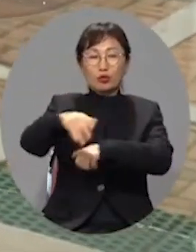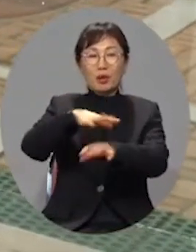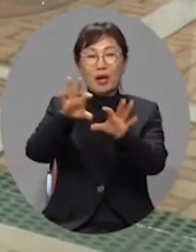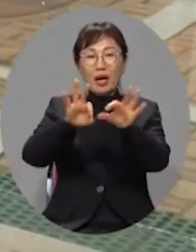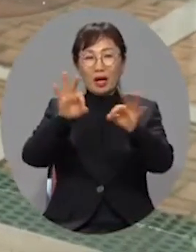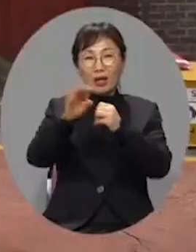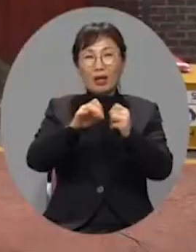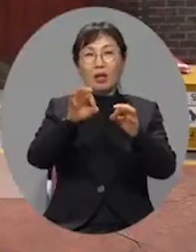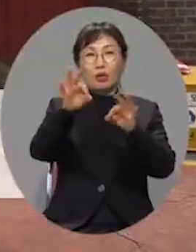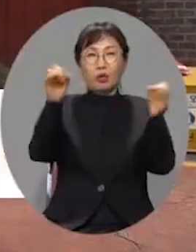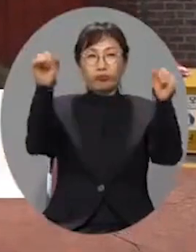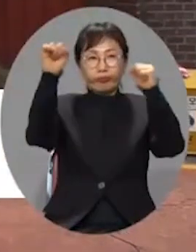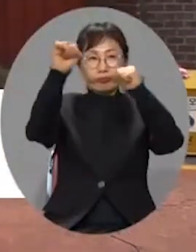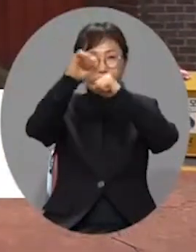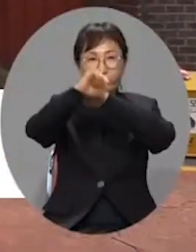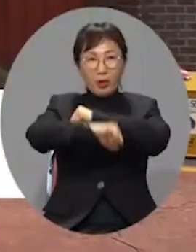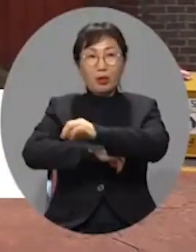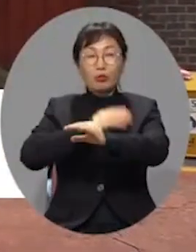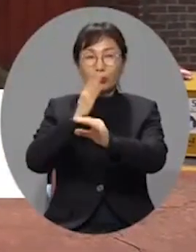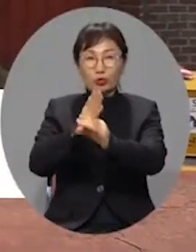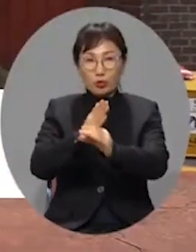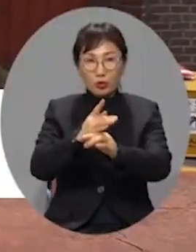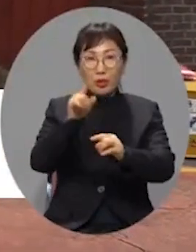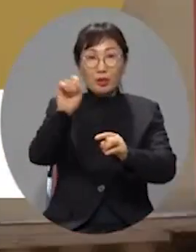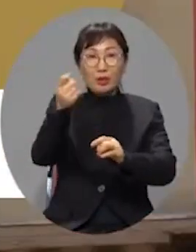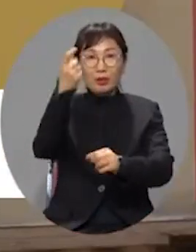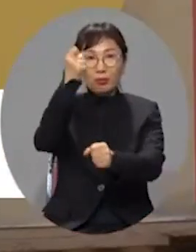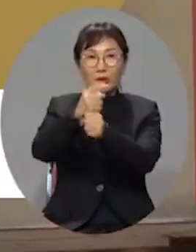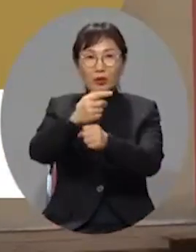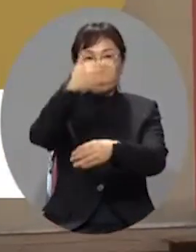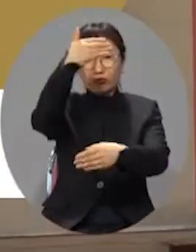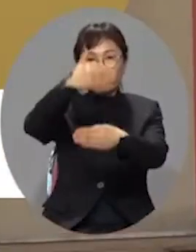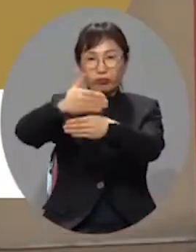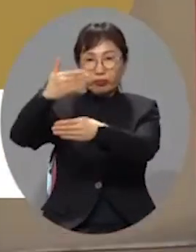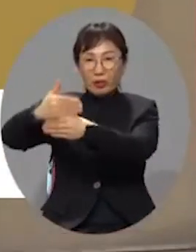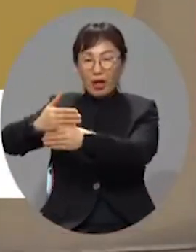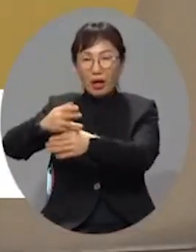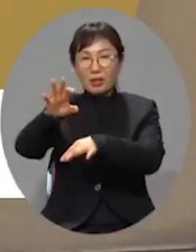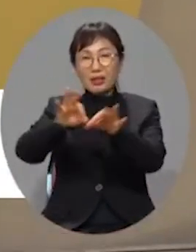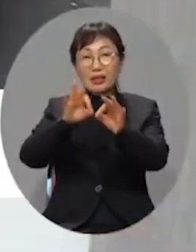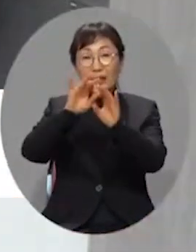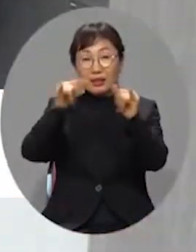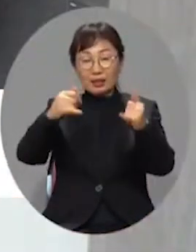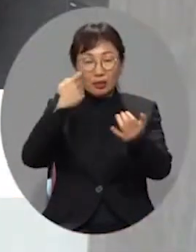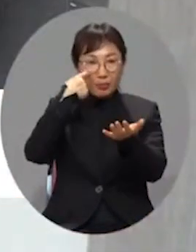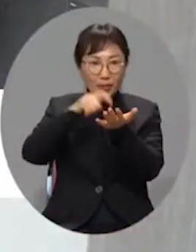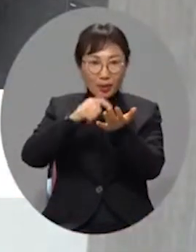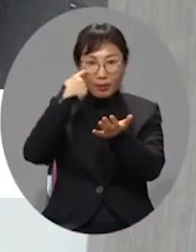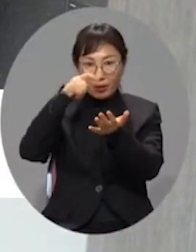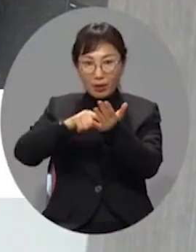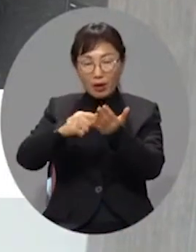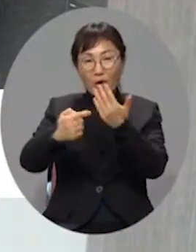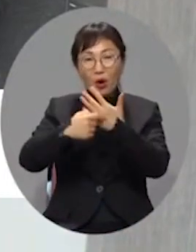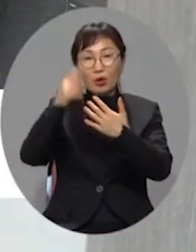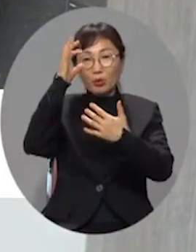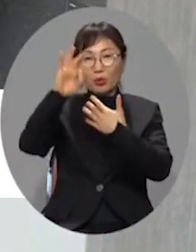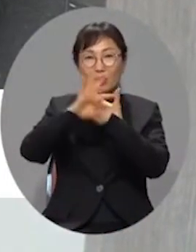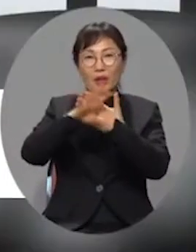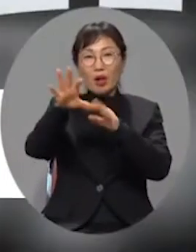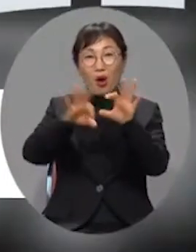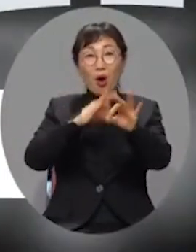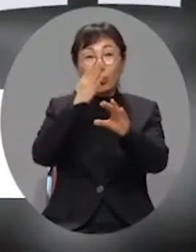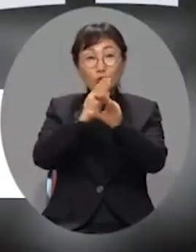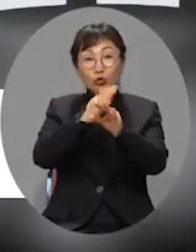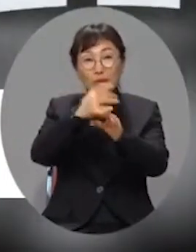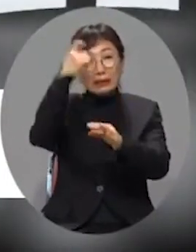상권도 급속하게 붕괴되고 있습니다. 이미 문을 닫은 음식점들이 곳곳에서 눈에 띄었고 겉으로 보기에 영업 중인 것